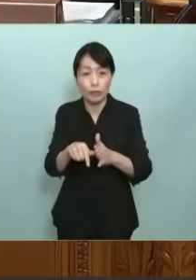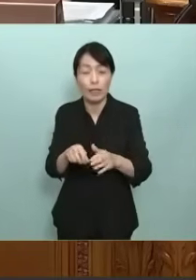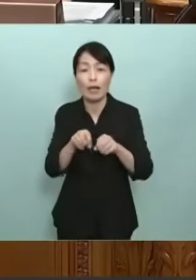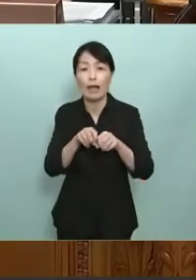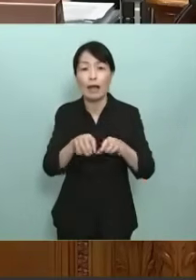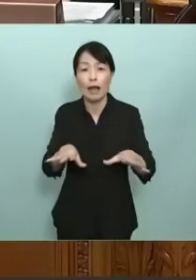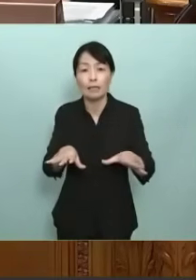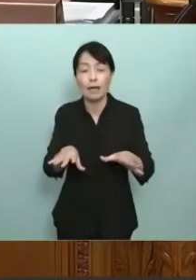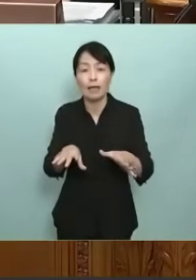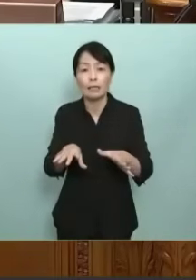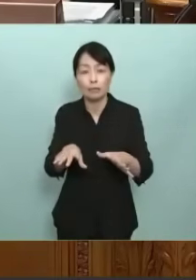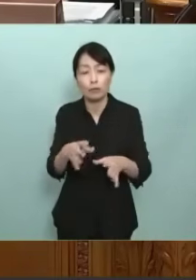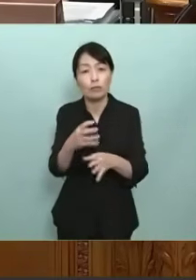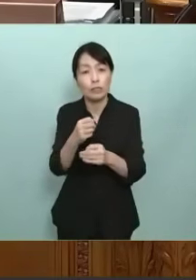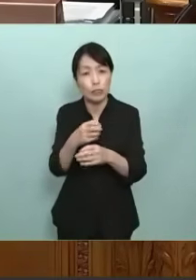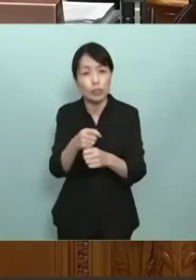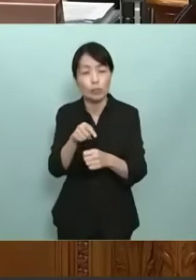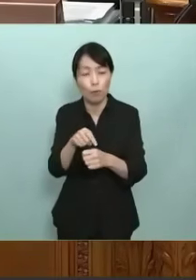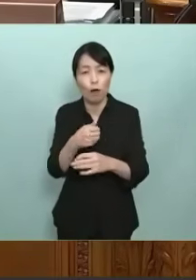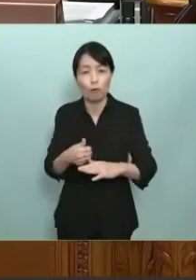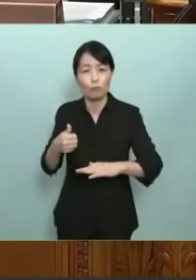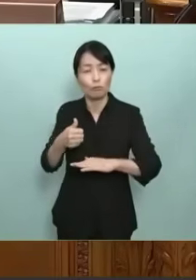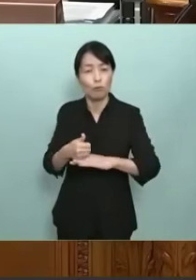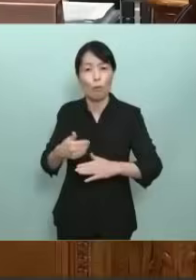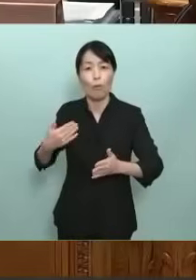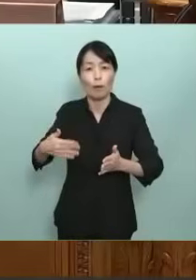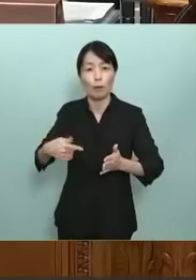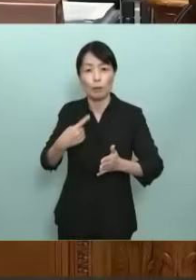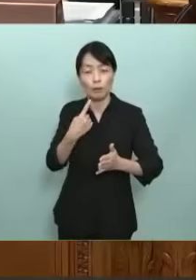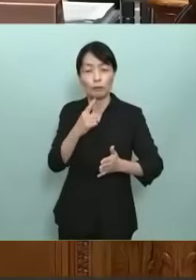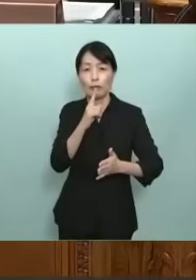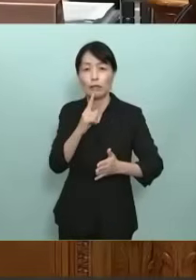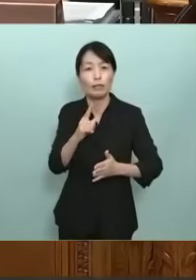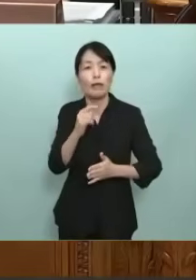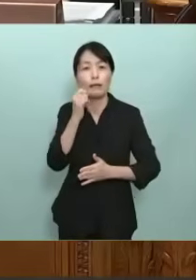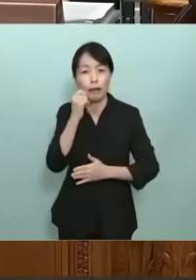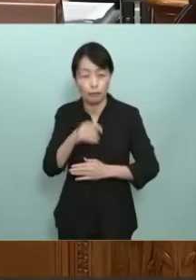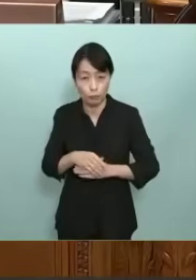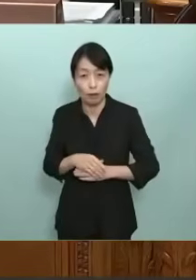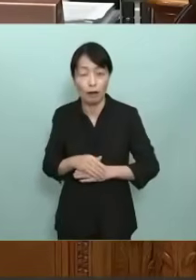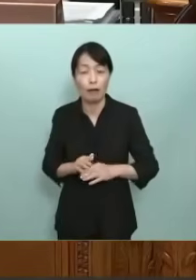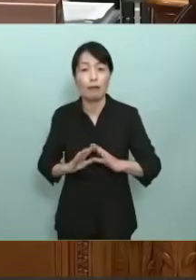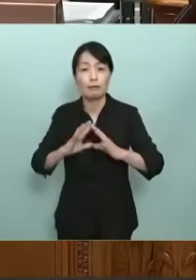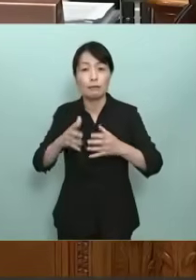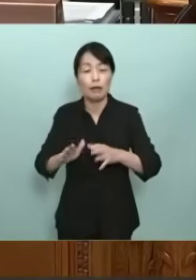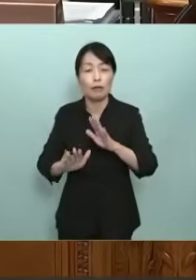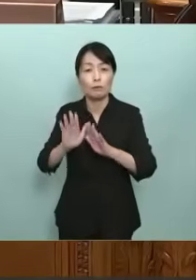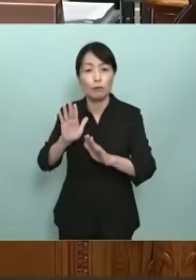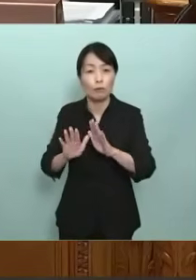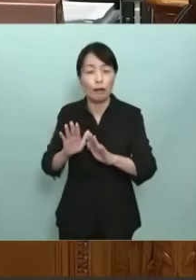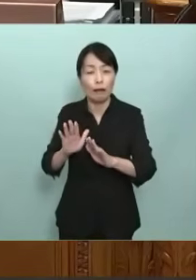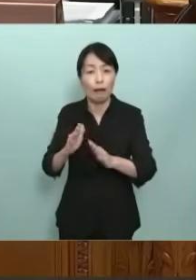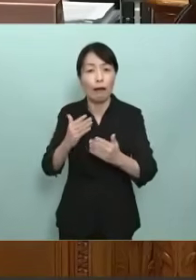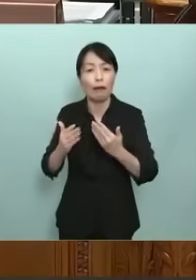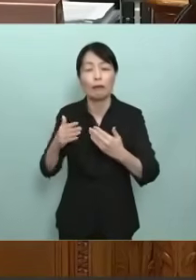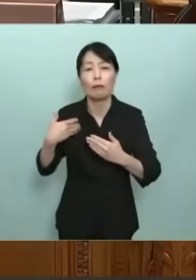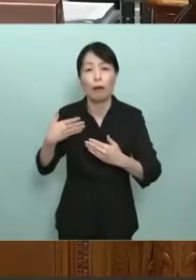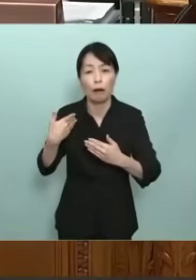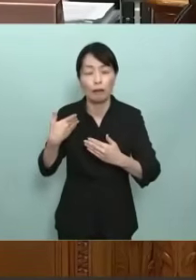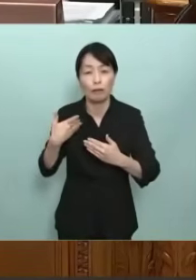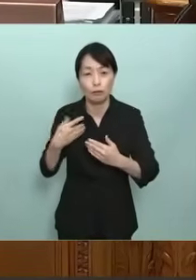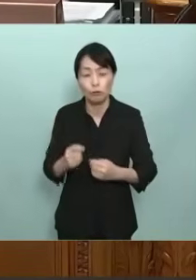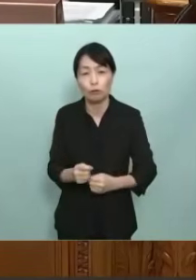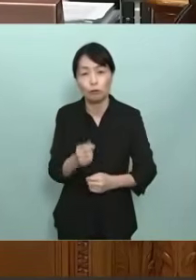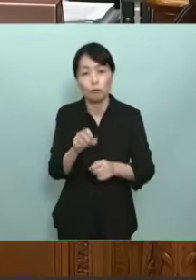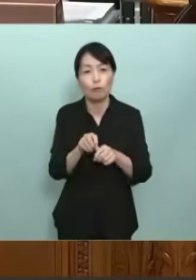てなってもいないものが言及するべきでない世界情勢がどうなってるか分からないのにすぐ解散すると